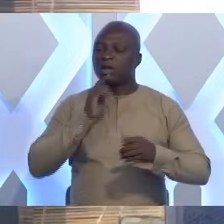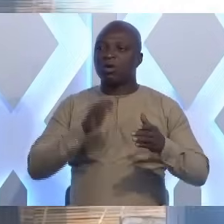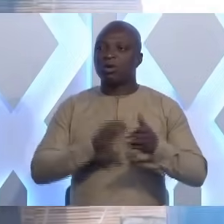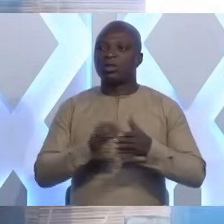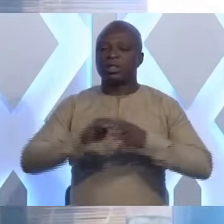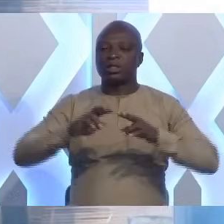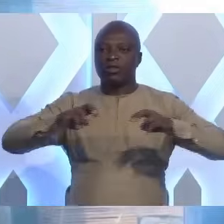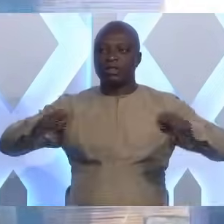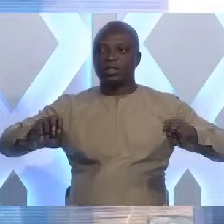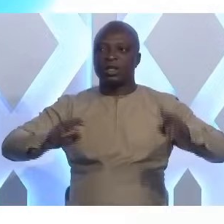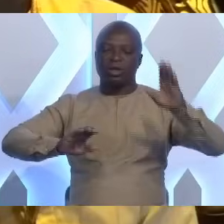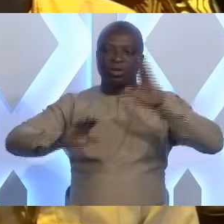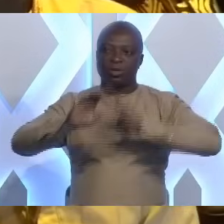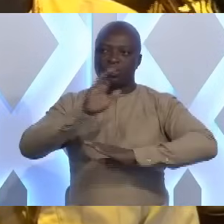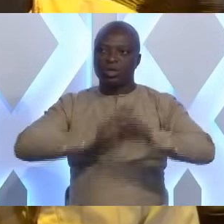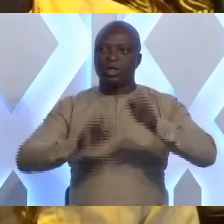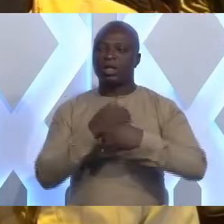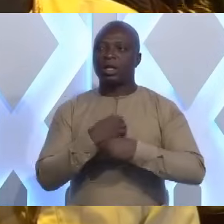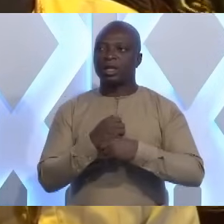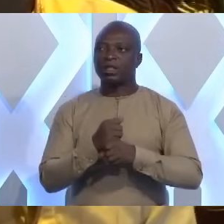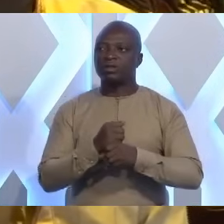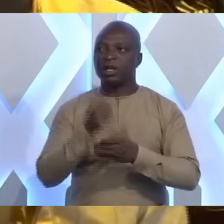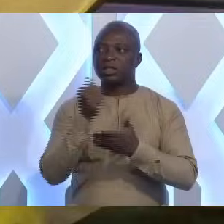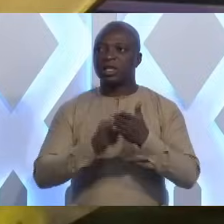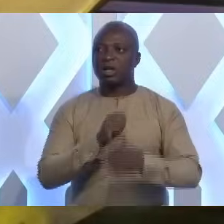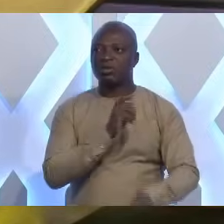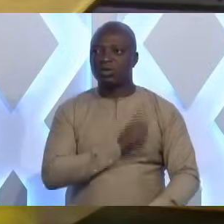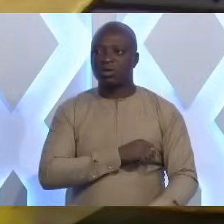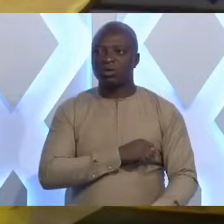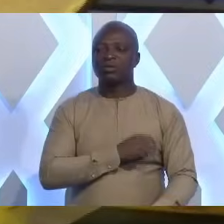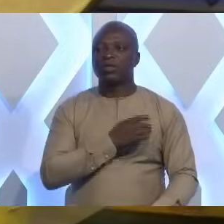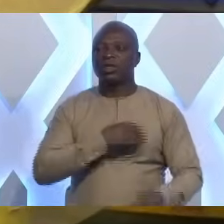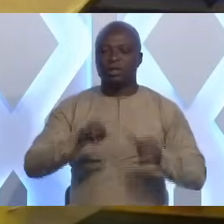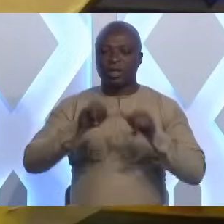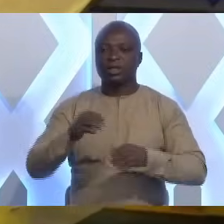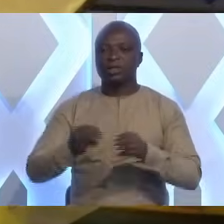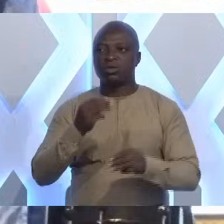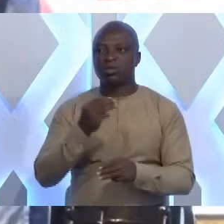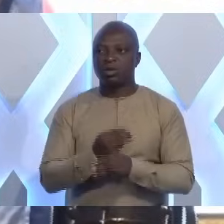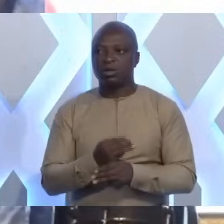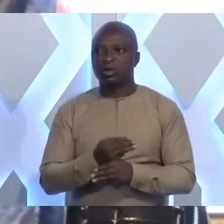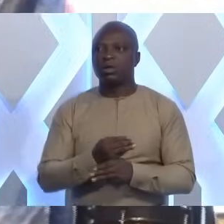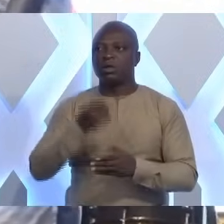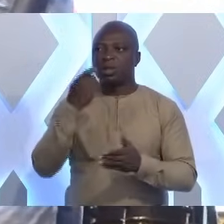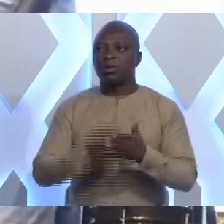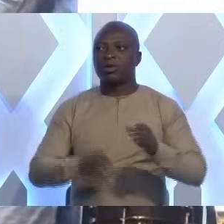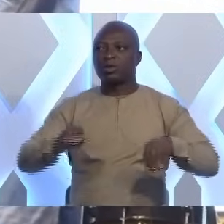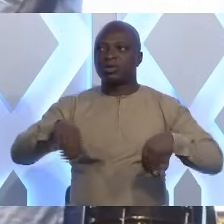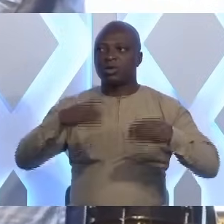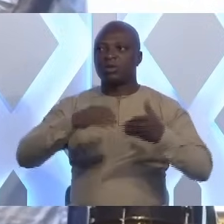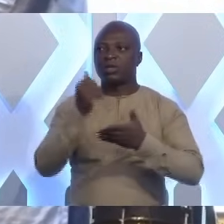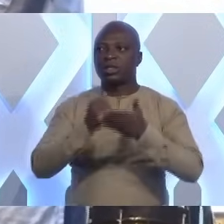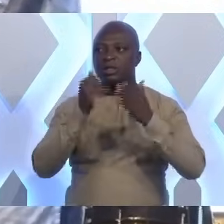diversité culturelle et la créativité artisanale du Togo et du reste du monde. Des prix ont été remis aux